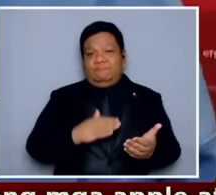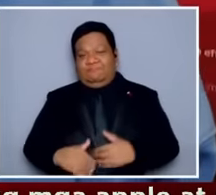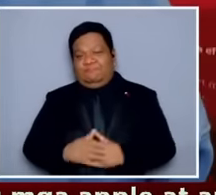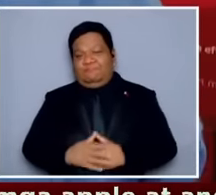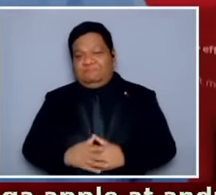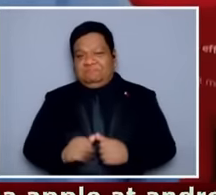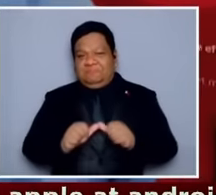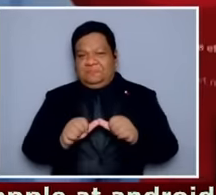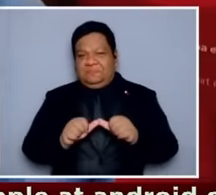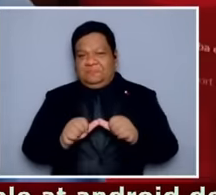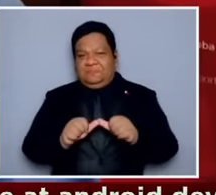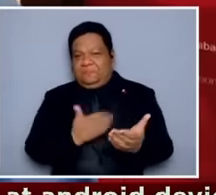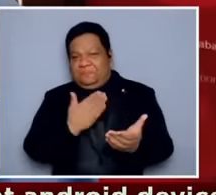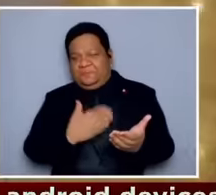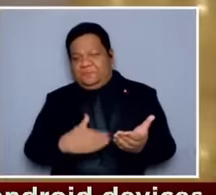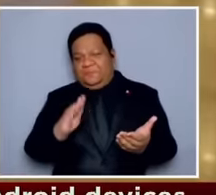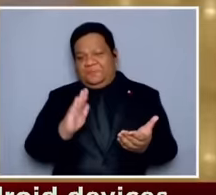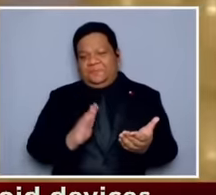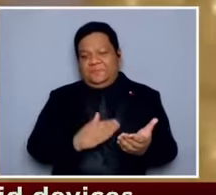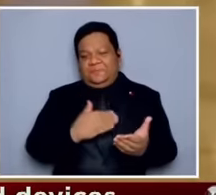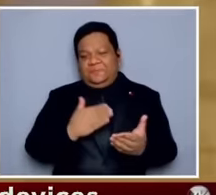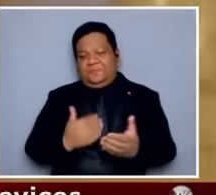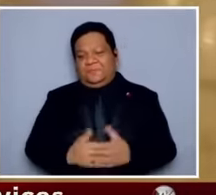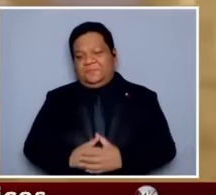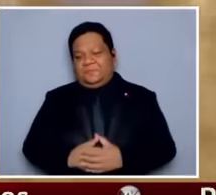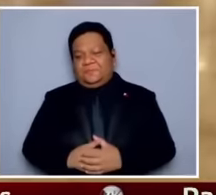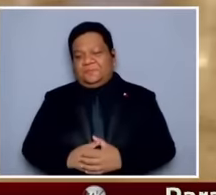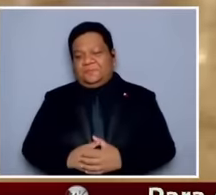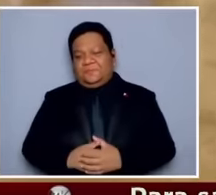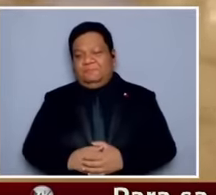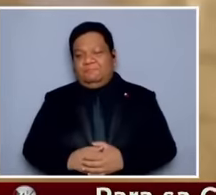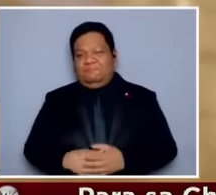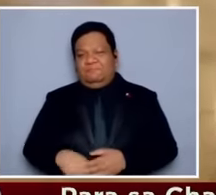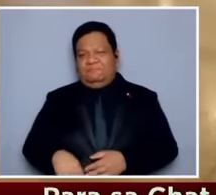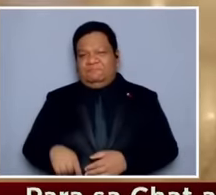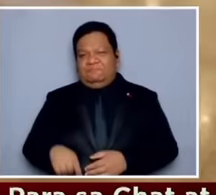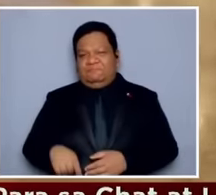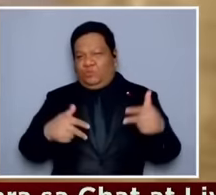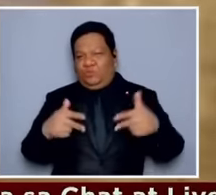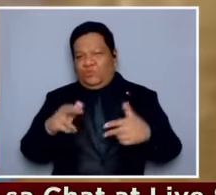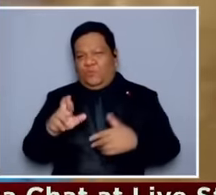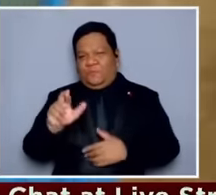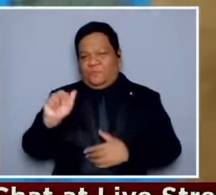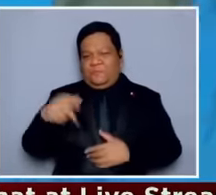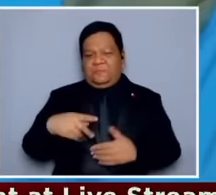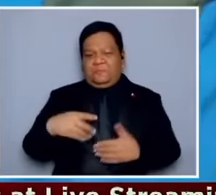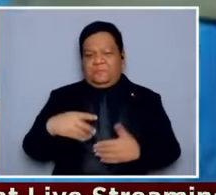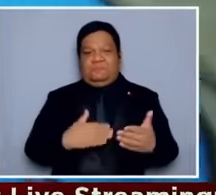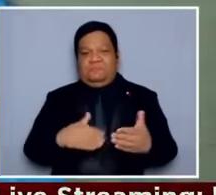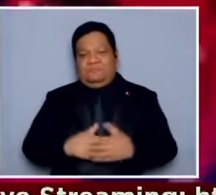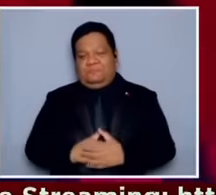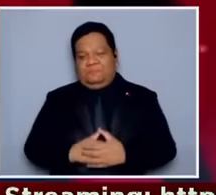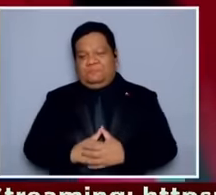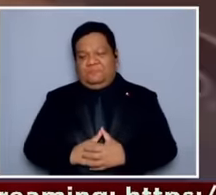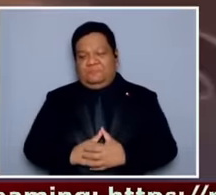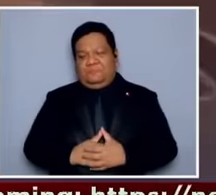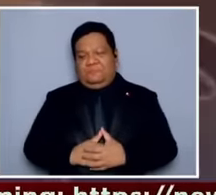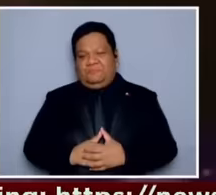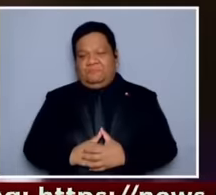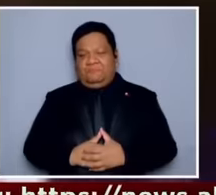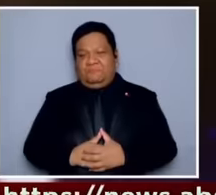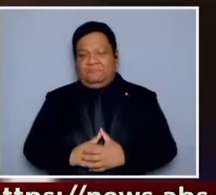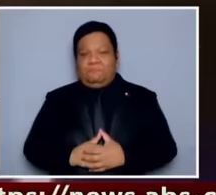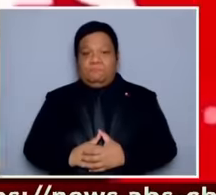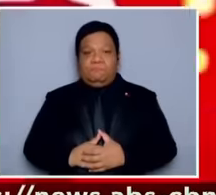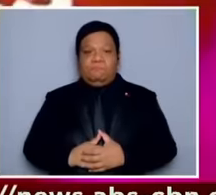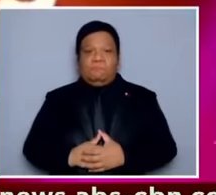ngayon, nandito na. Filipino rapper on the news, sit and enjoy it, cool. Hey, it's because news while I put the city on the map. Para sa mga team